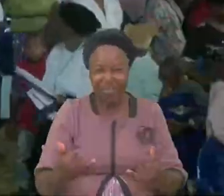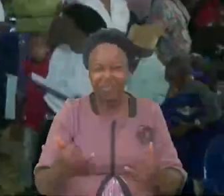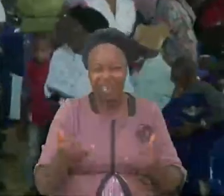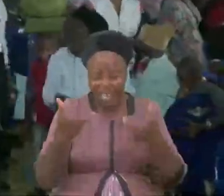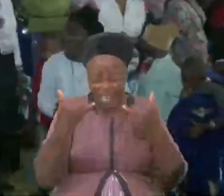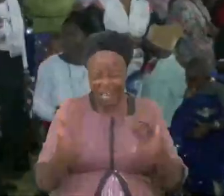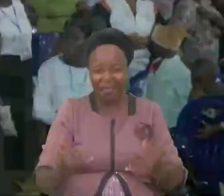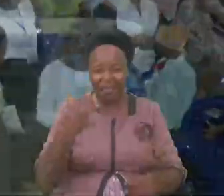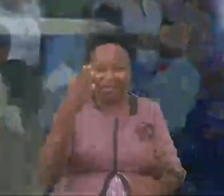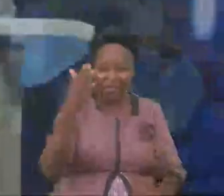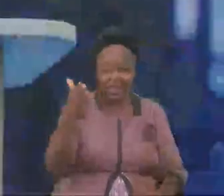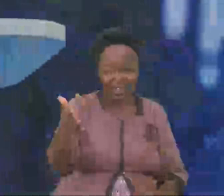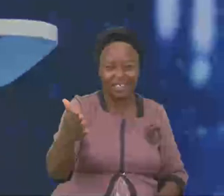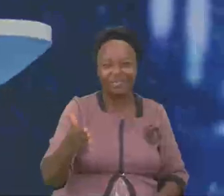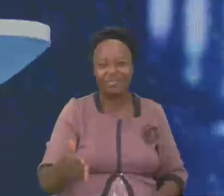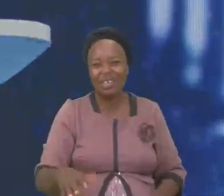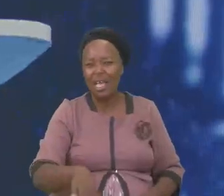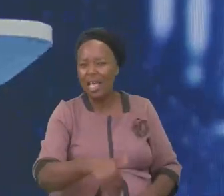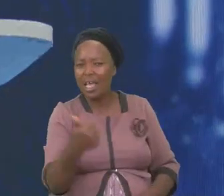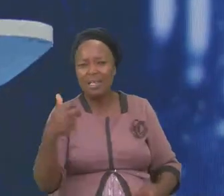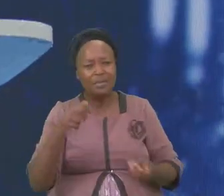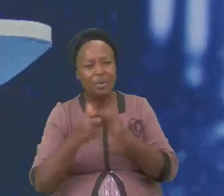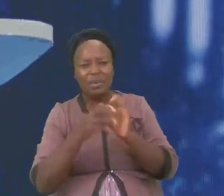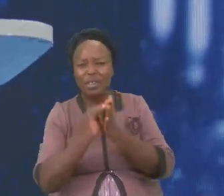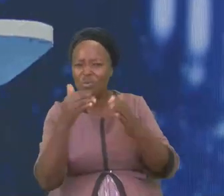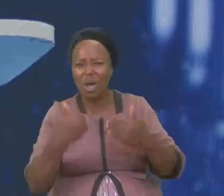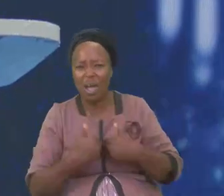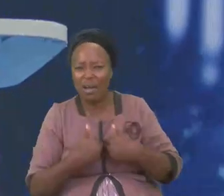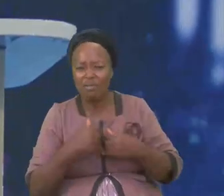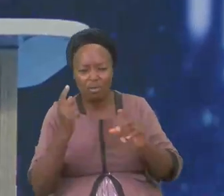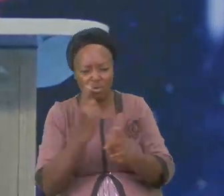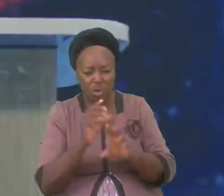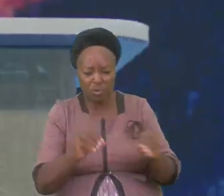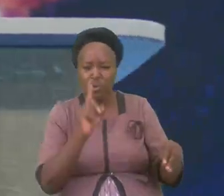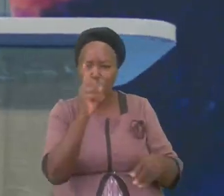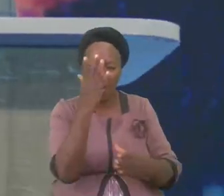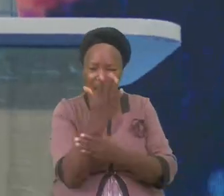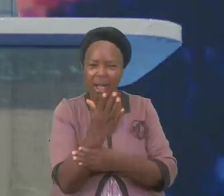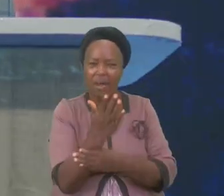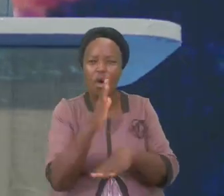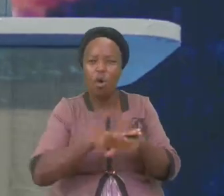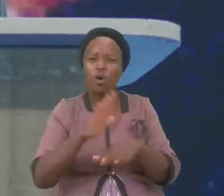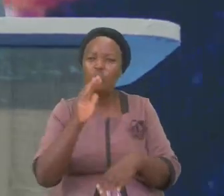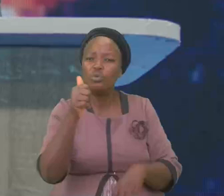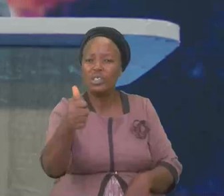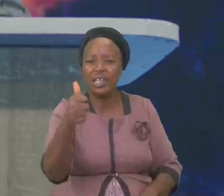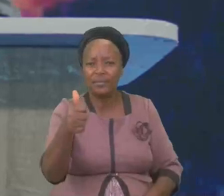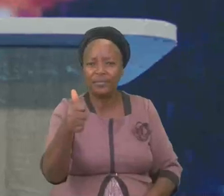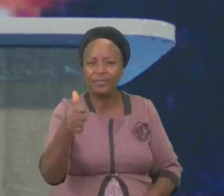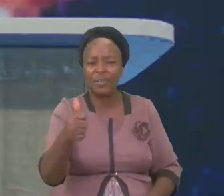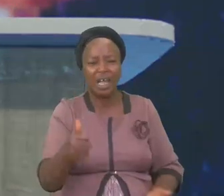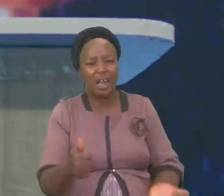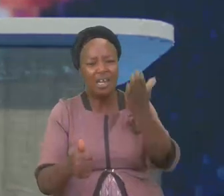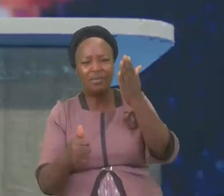maintenant, là-bas. N'importe quel défi tu as. Mets la main là où tu as le problème.